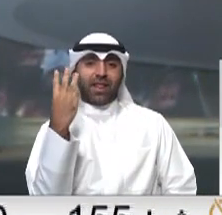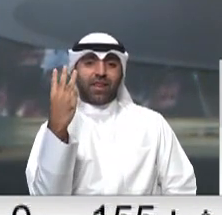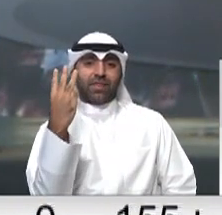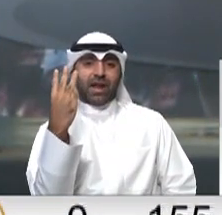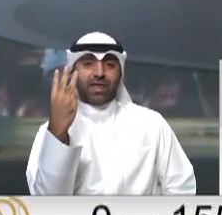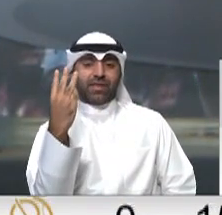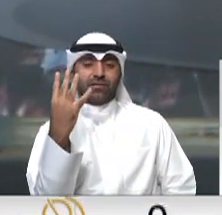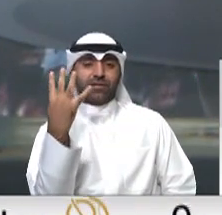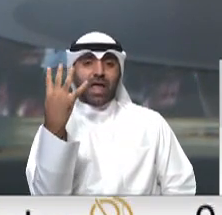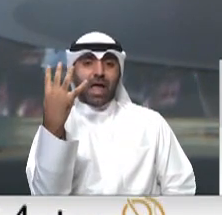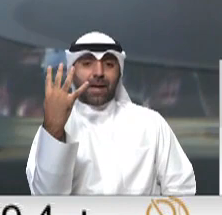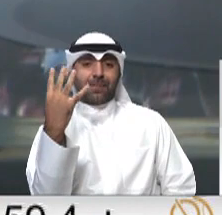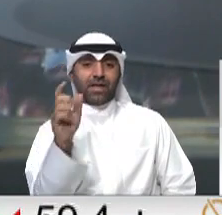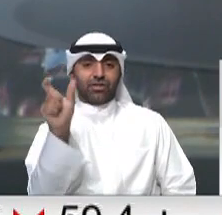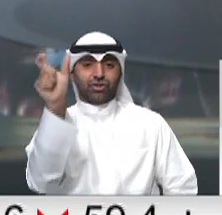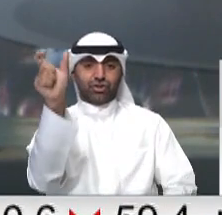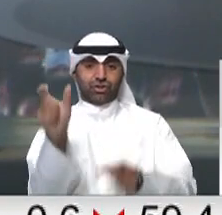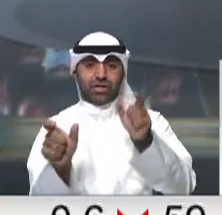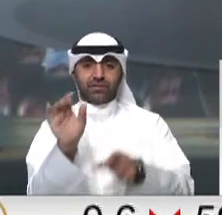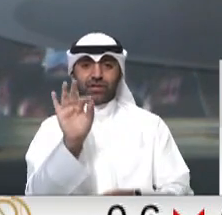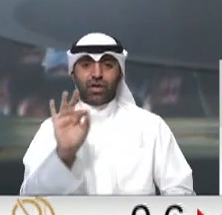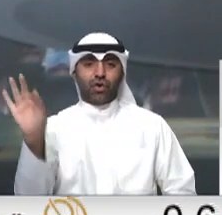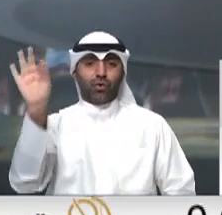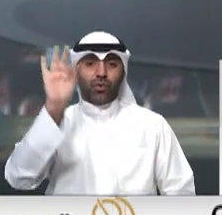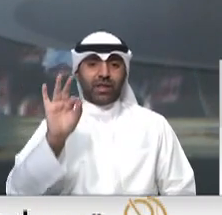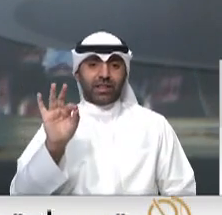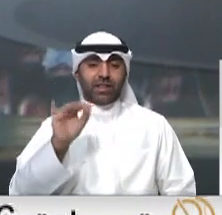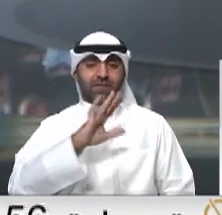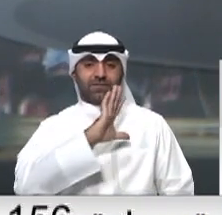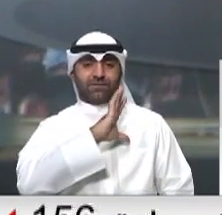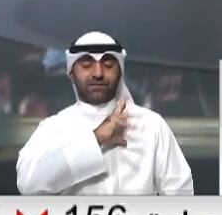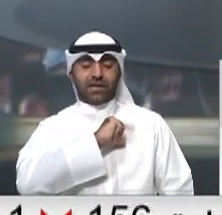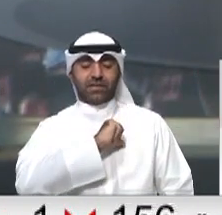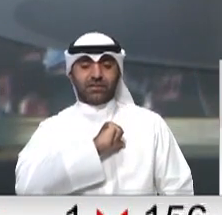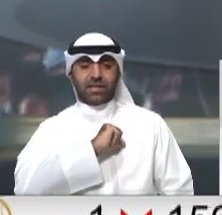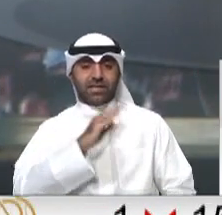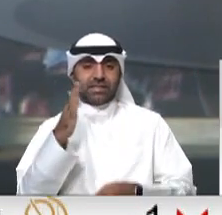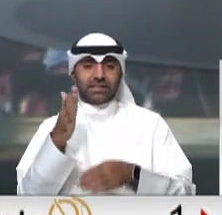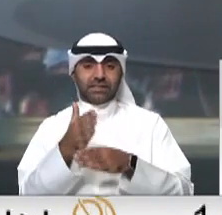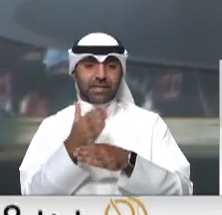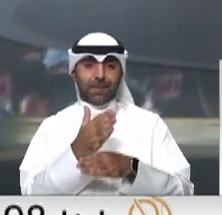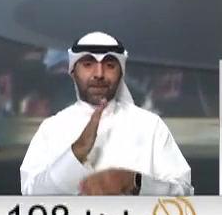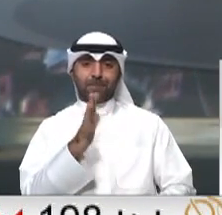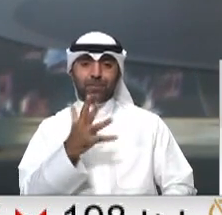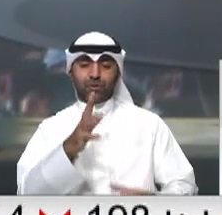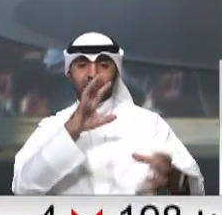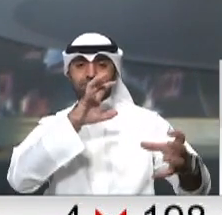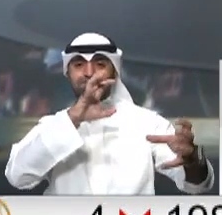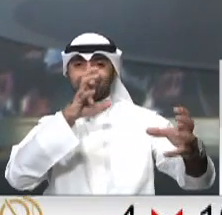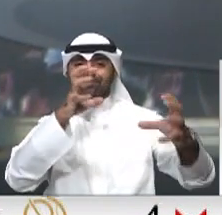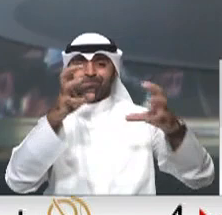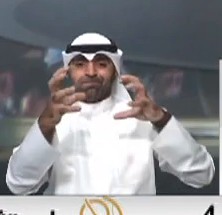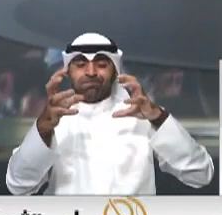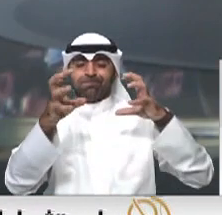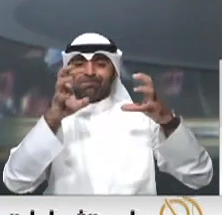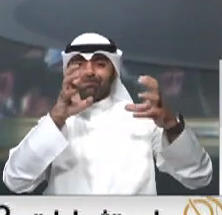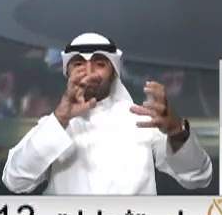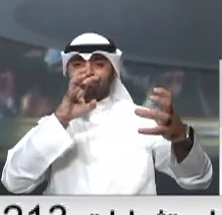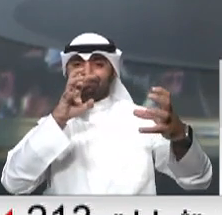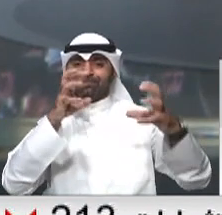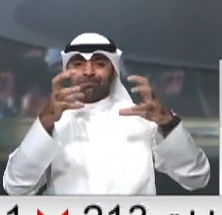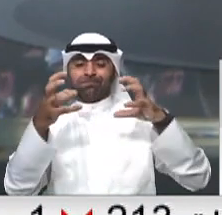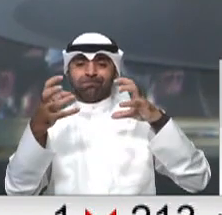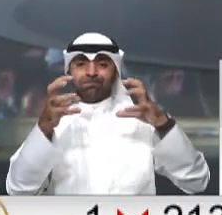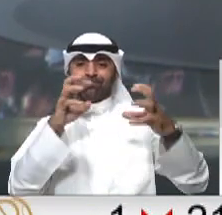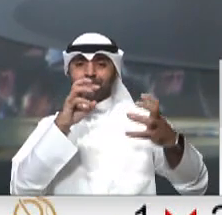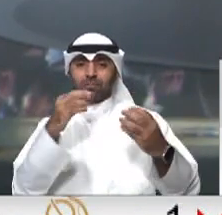مواجهات مع قوات الاحتلال في مخيم الجلزون شمال رام الله. يأتي ذلك فيما أعلنت مدينة رام الله